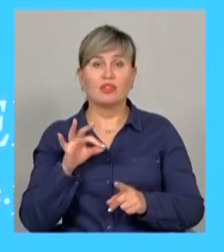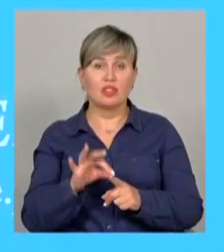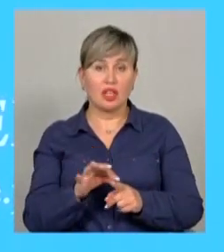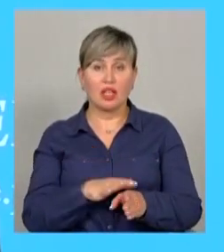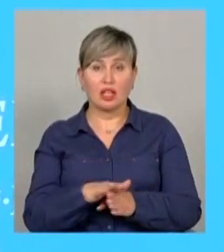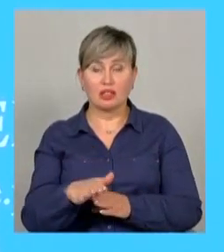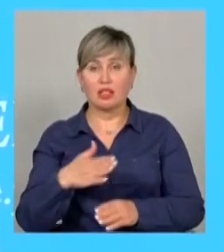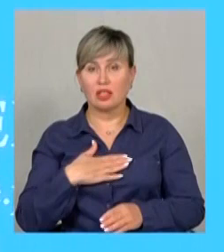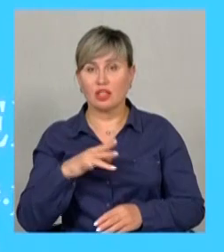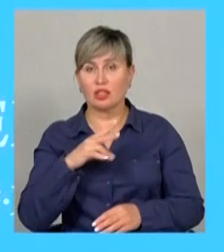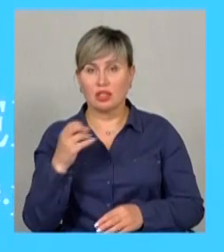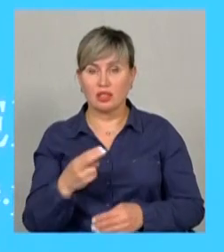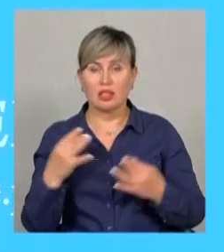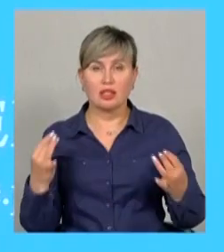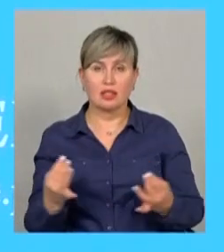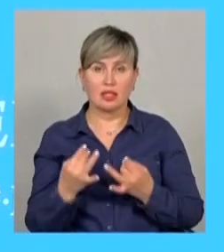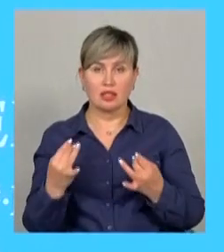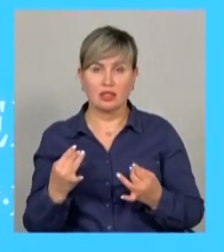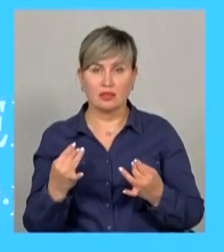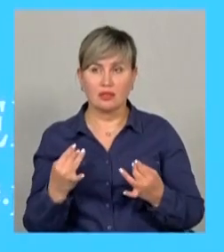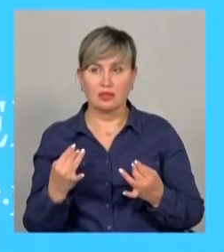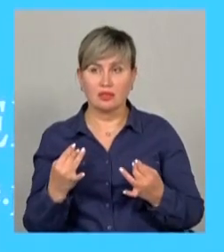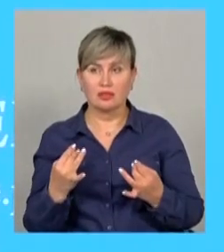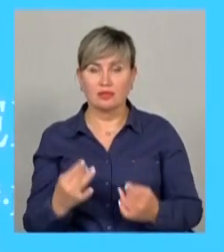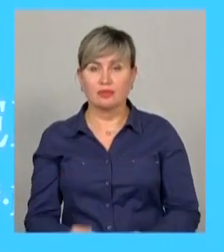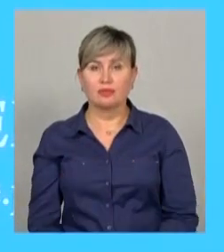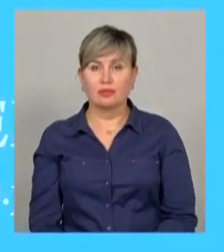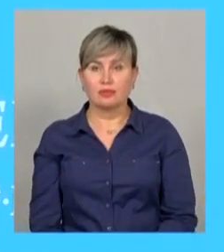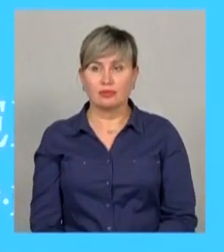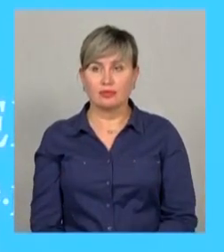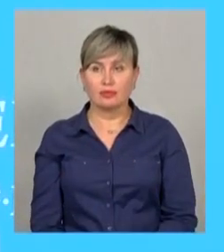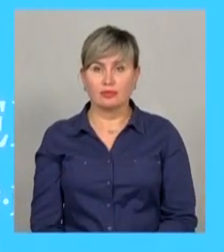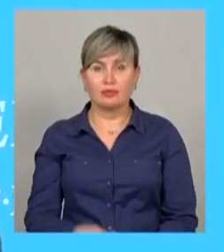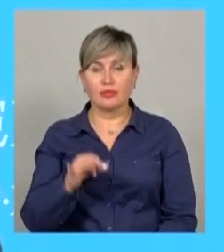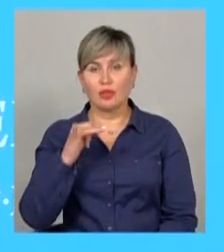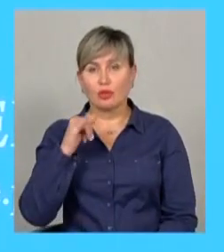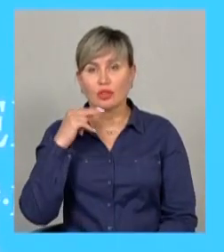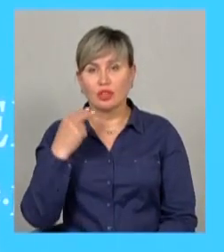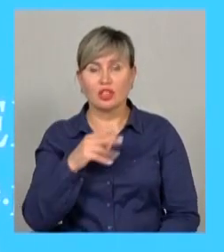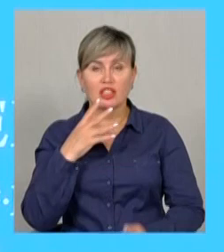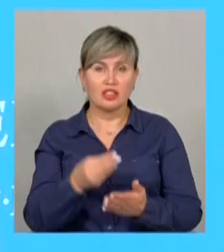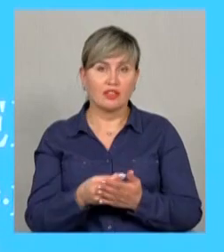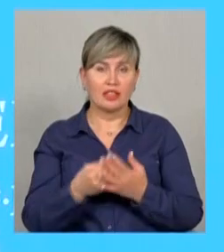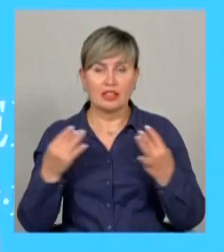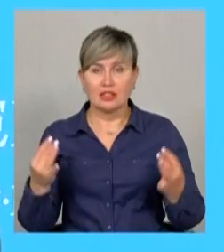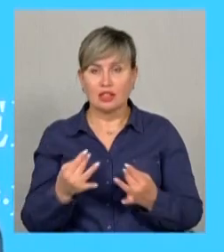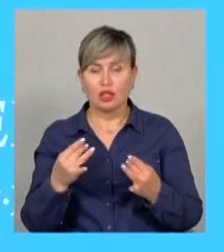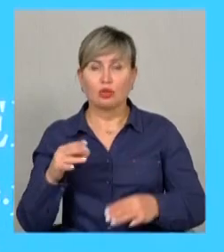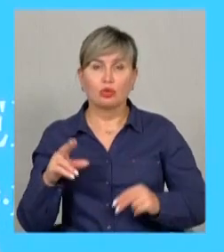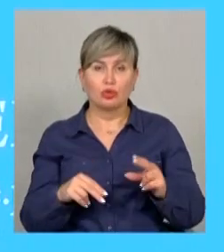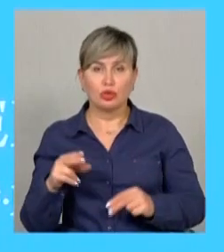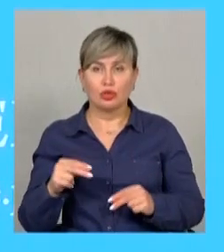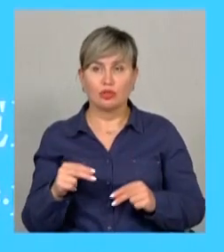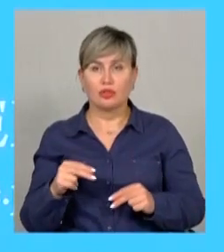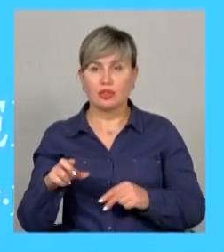реализации наших национальных интересов. И у Китая свои национальные интересы, и мы, вот, учитывая вот,